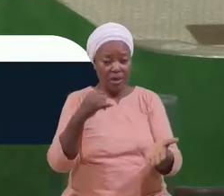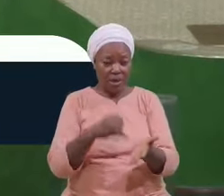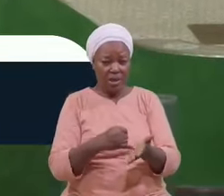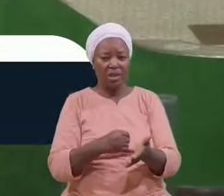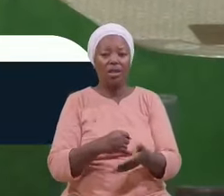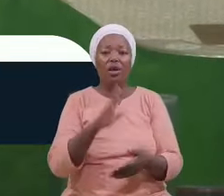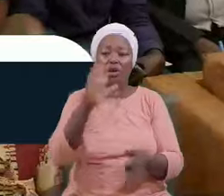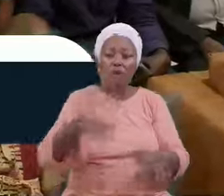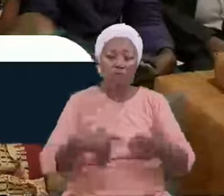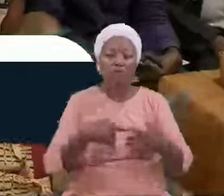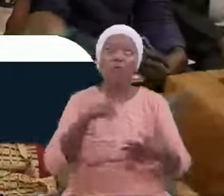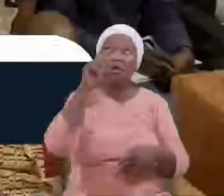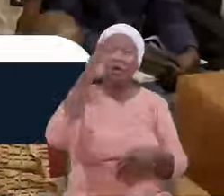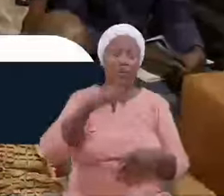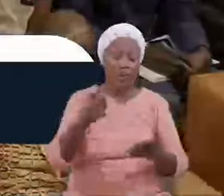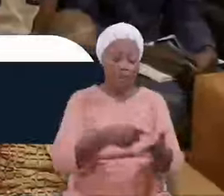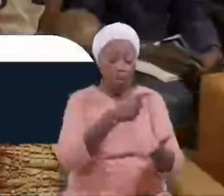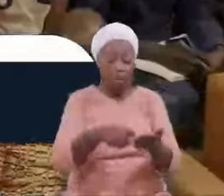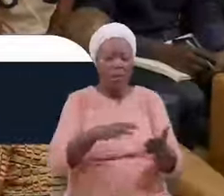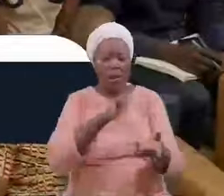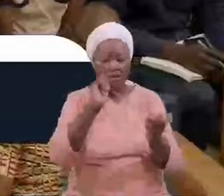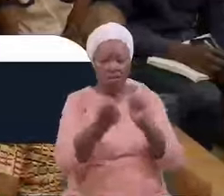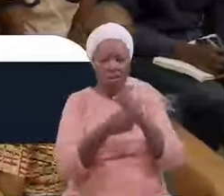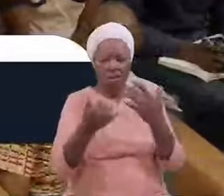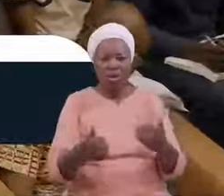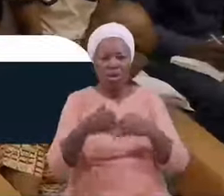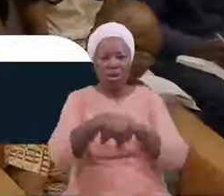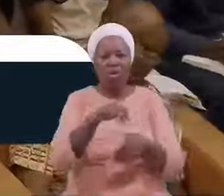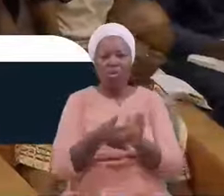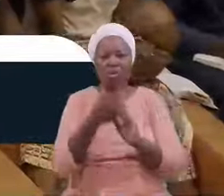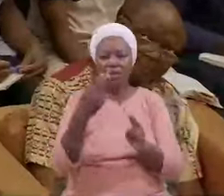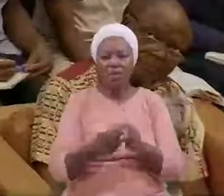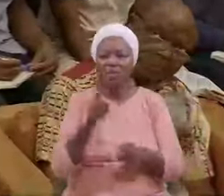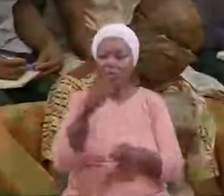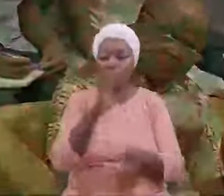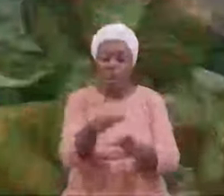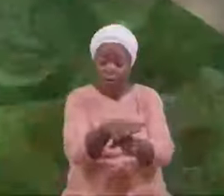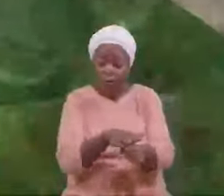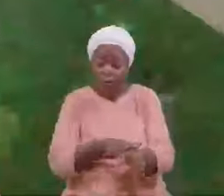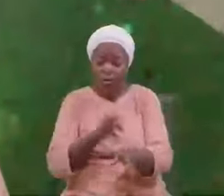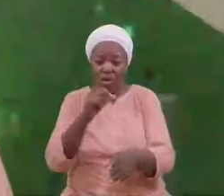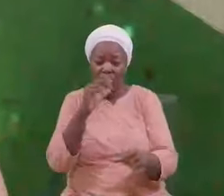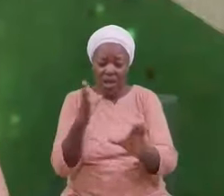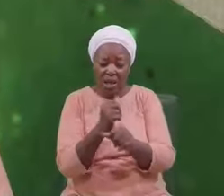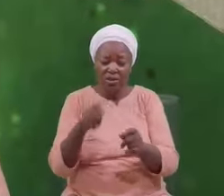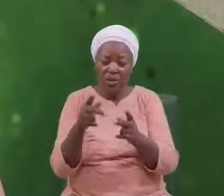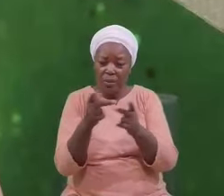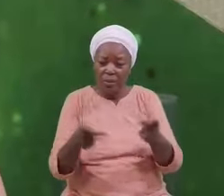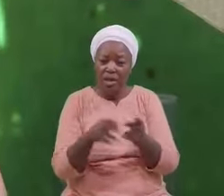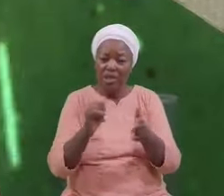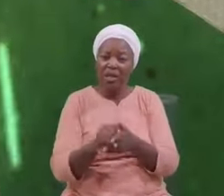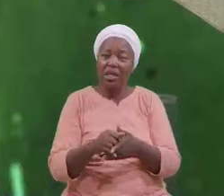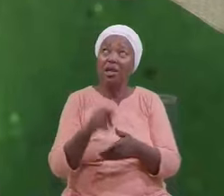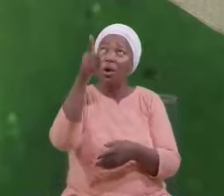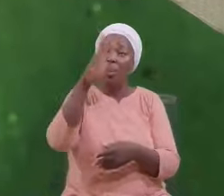réglée ce soir. Vous êtes lent. Vous n'arrivez pas là où il veut. Et le